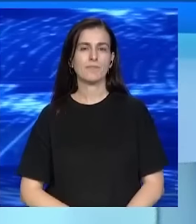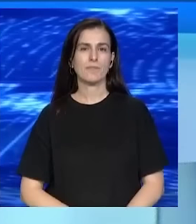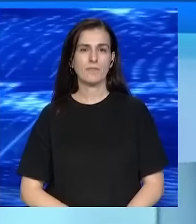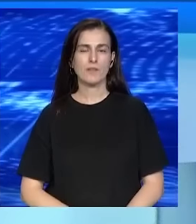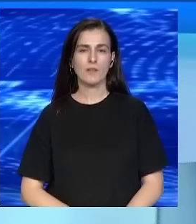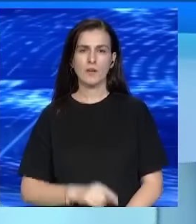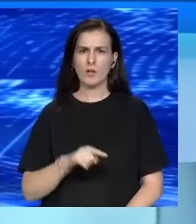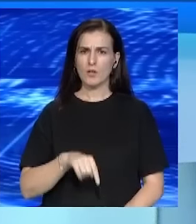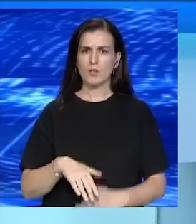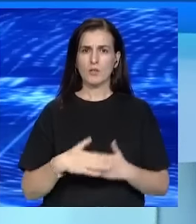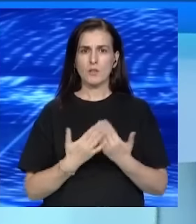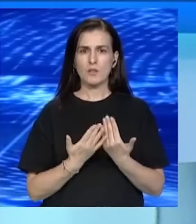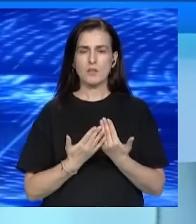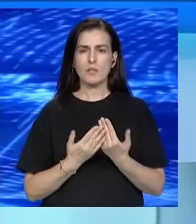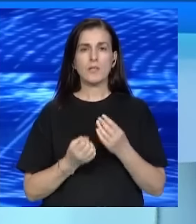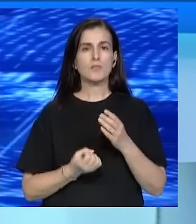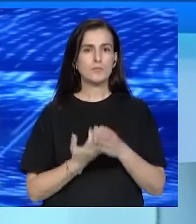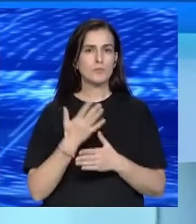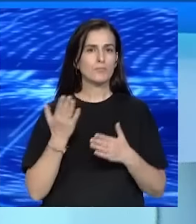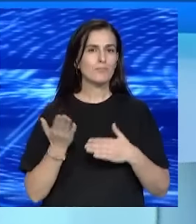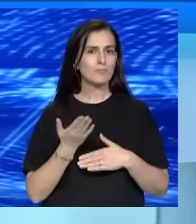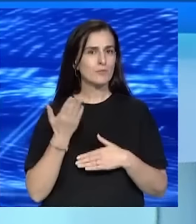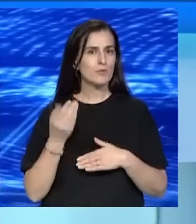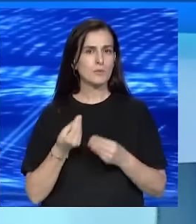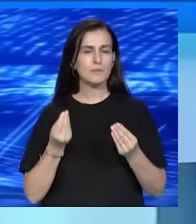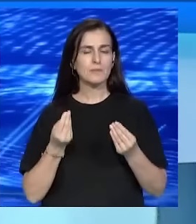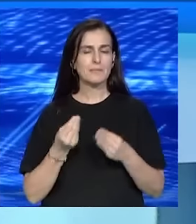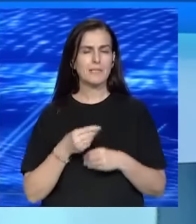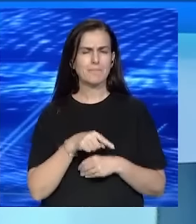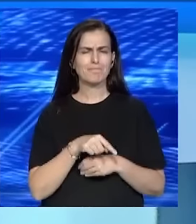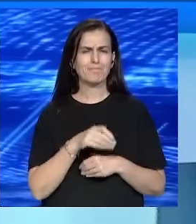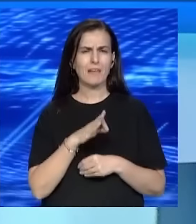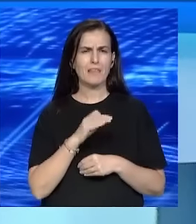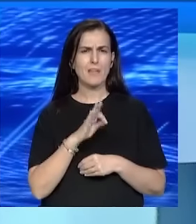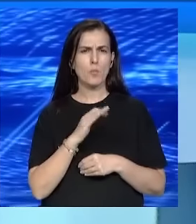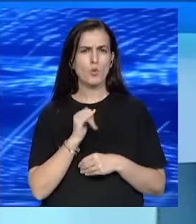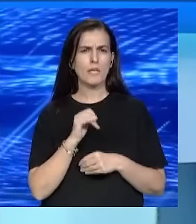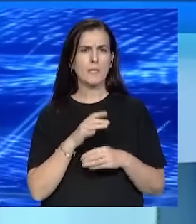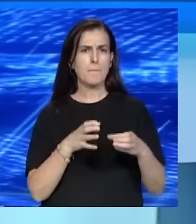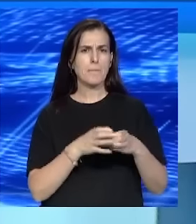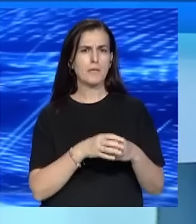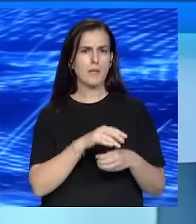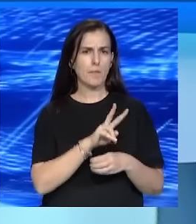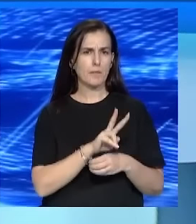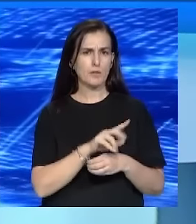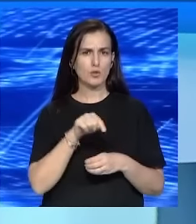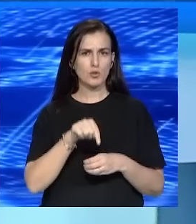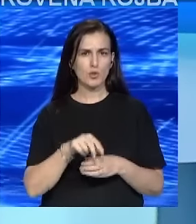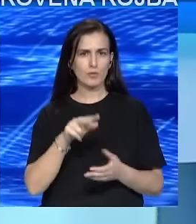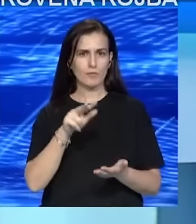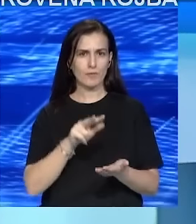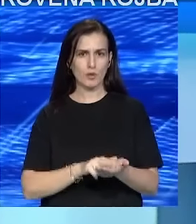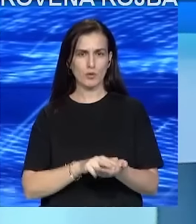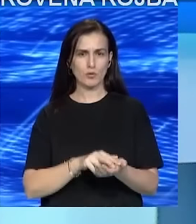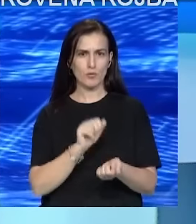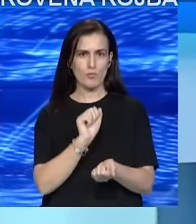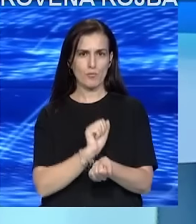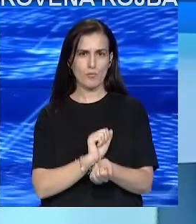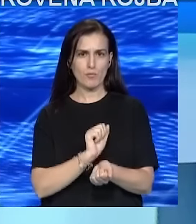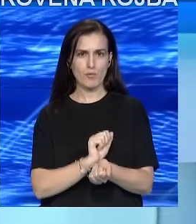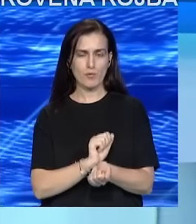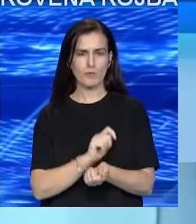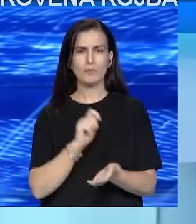Dhe në fakt dita e sotme ka pasur mjaft zhvillime pasi deputeti i Partisë Demokratike Ervin Saljani u dënua me vendim të formës së